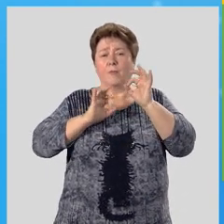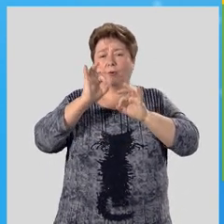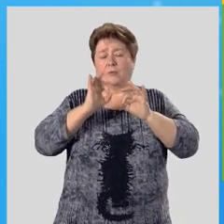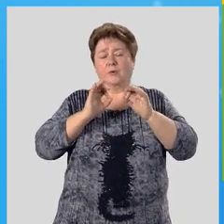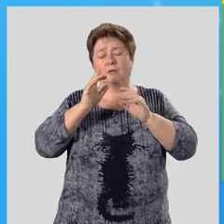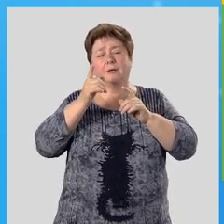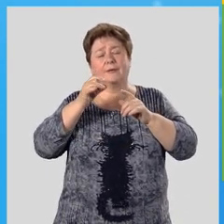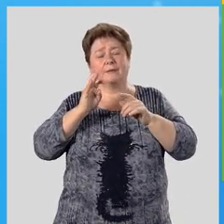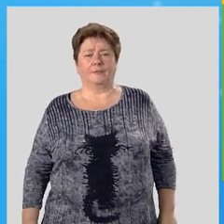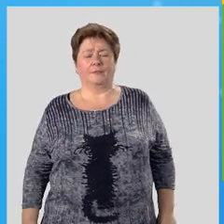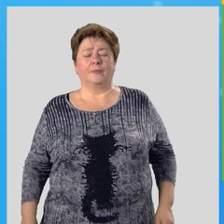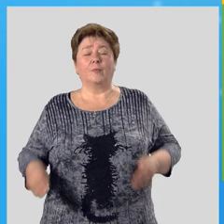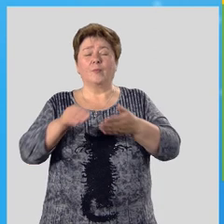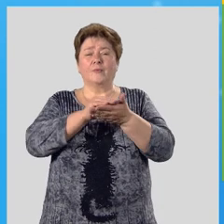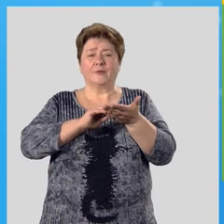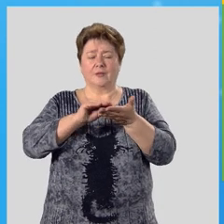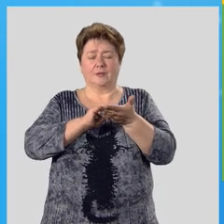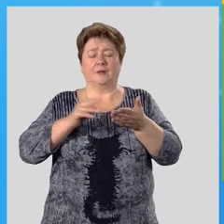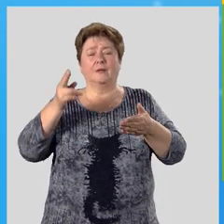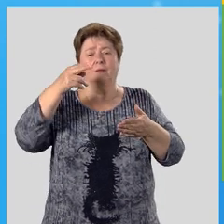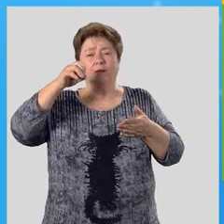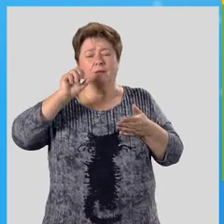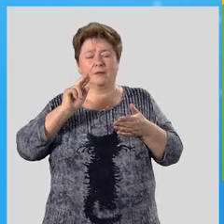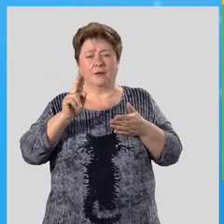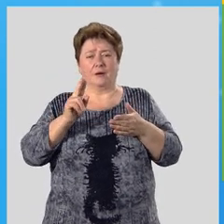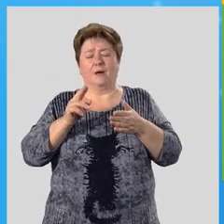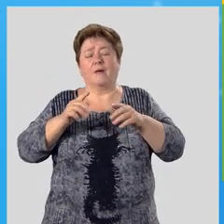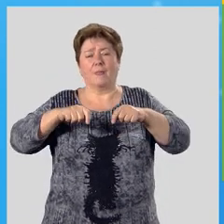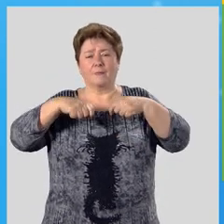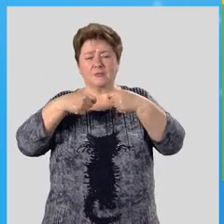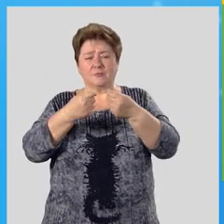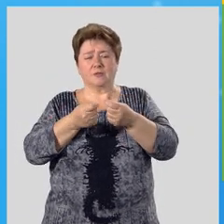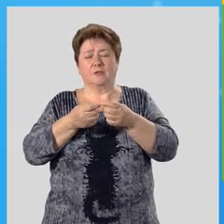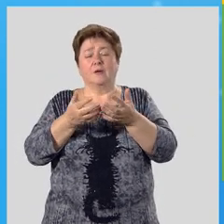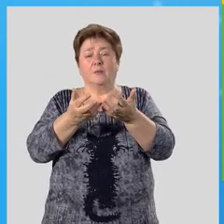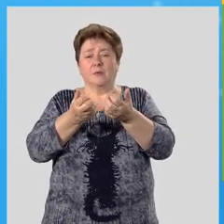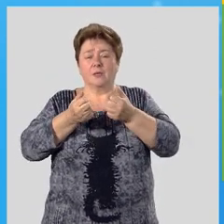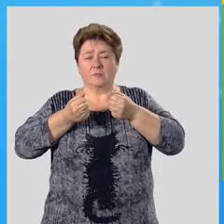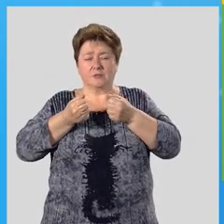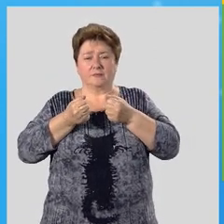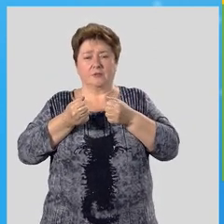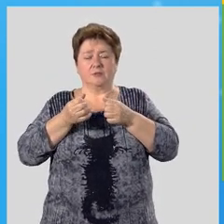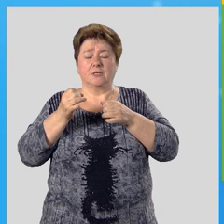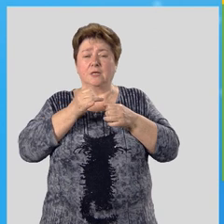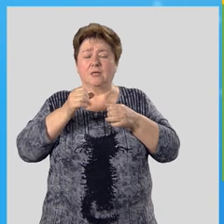молекулярно-генетическую программу клетки. Редупликация ДНК обеспечивает преемственность